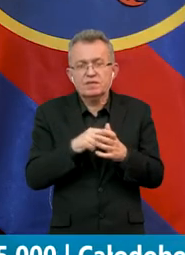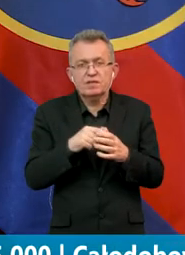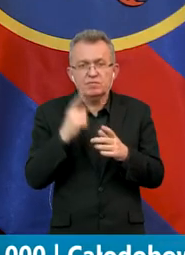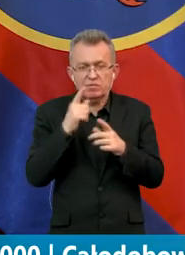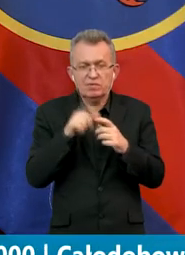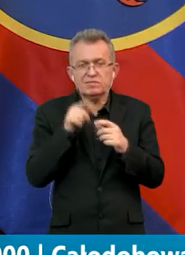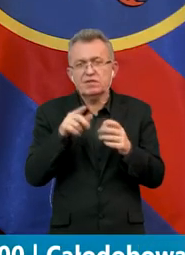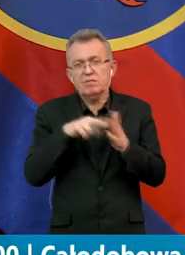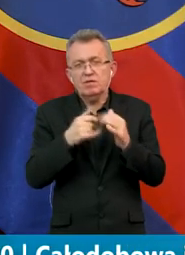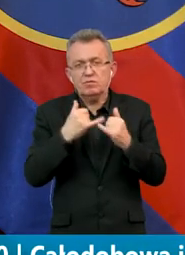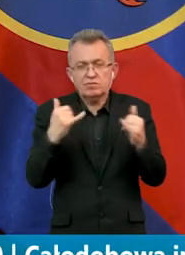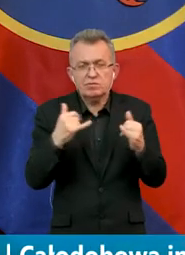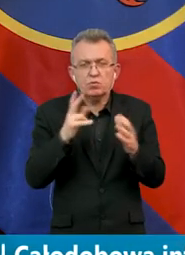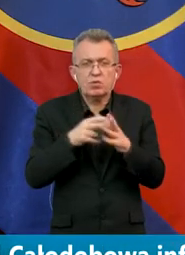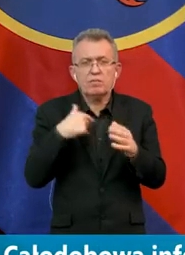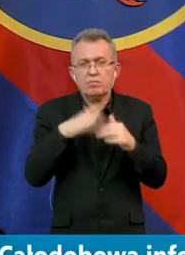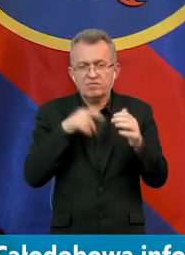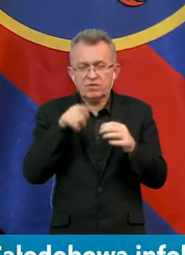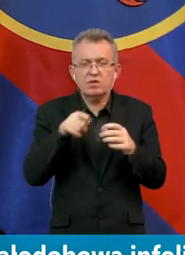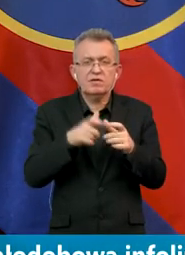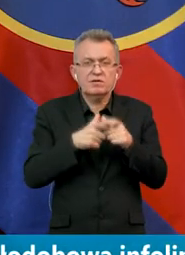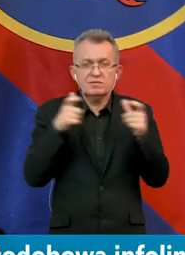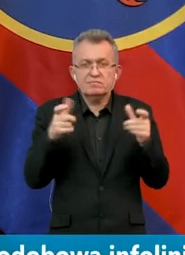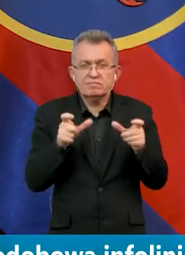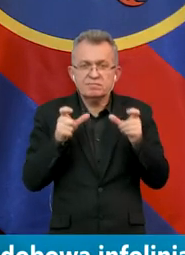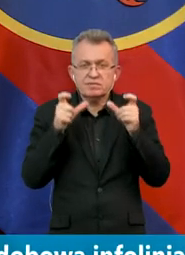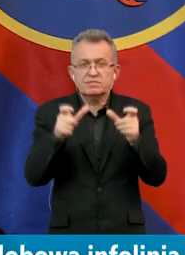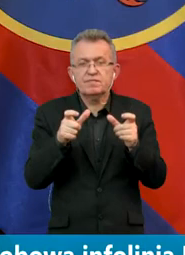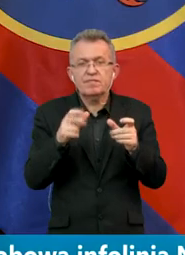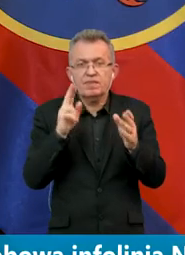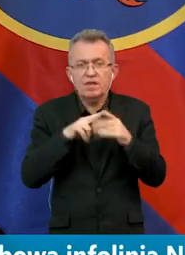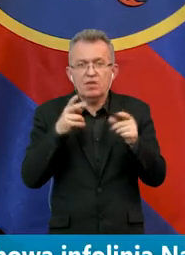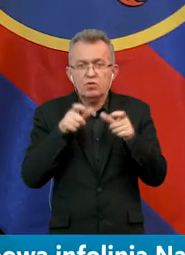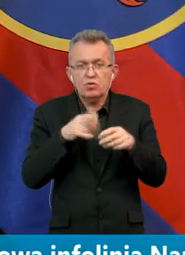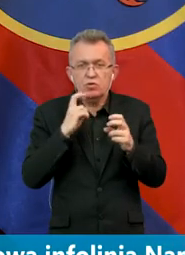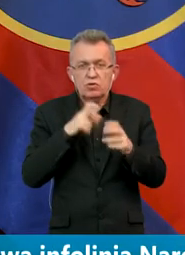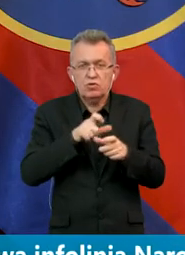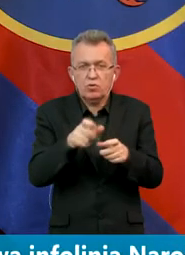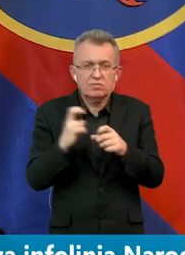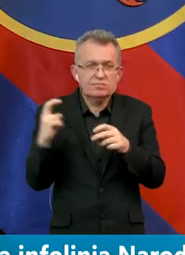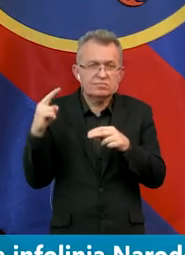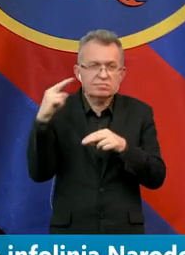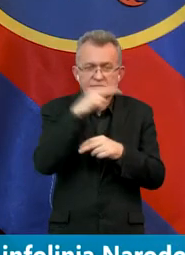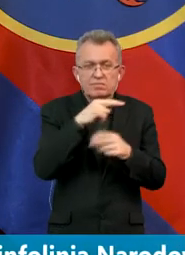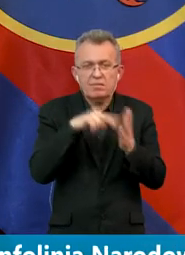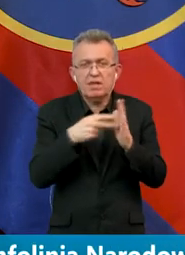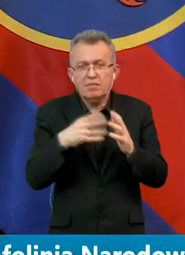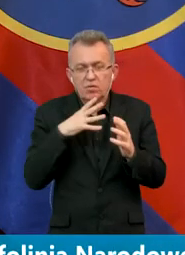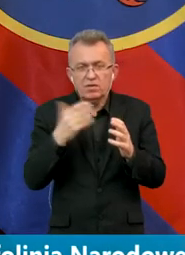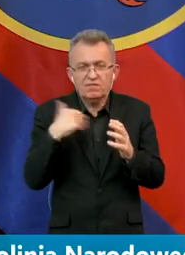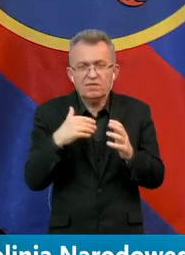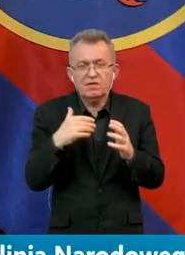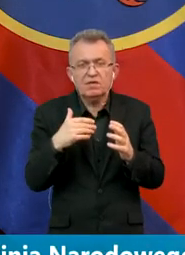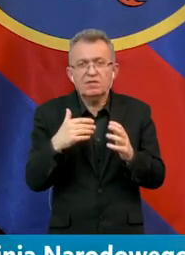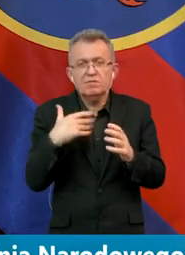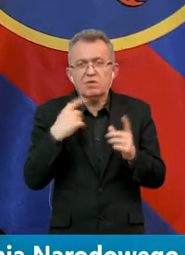że te koncepcje, które zakładały budowę takiej wielkiej estakady nad torami parokilometrowej, one były tworzone